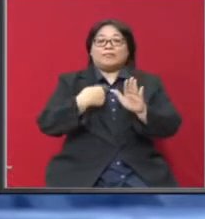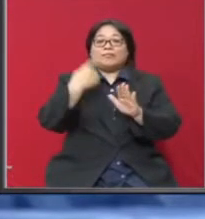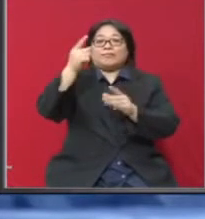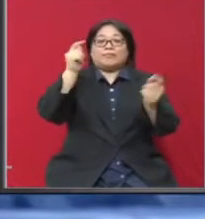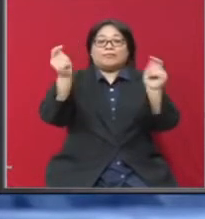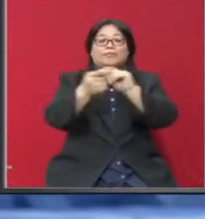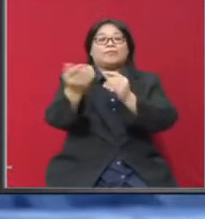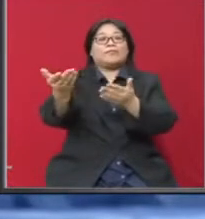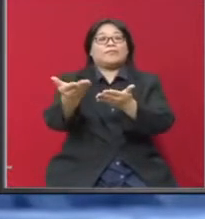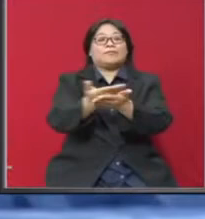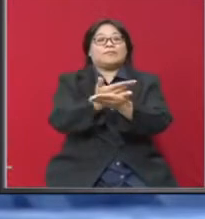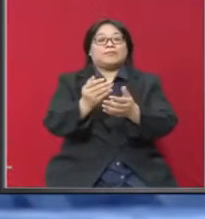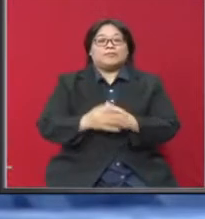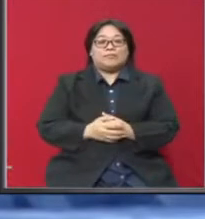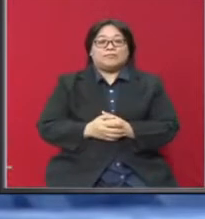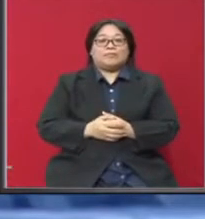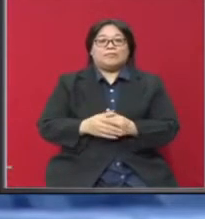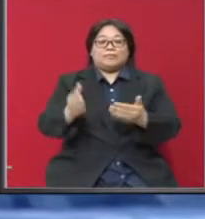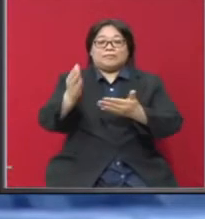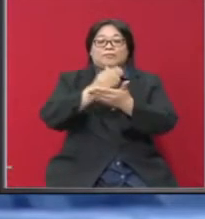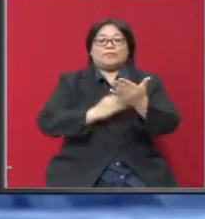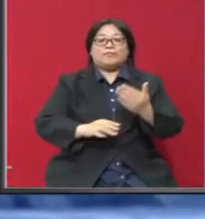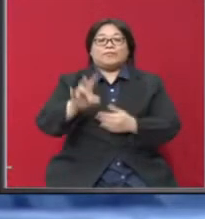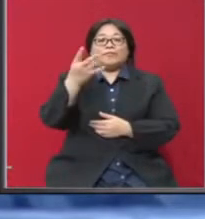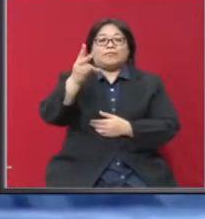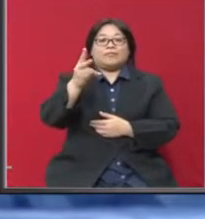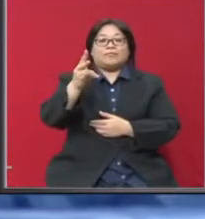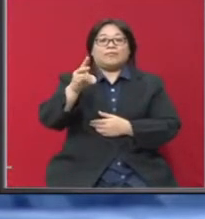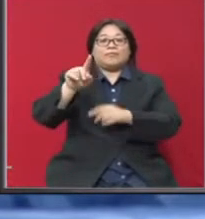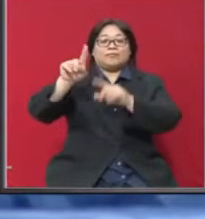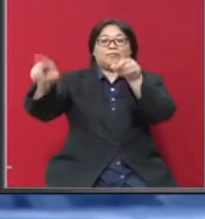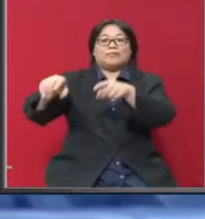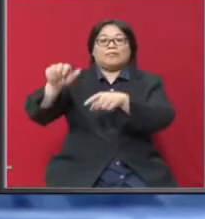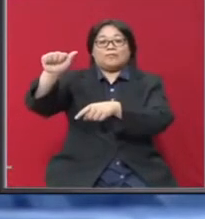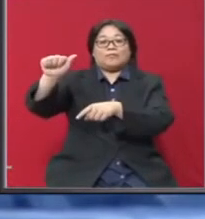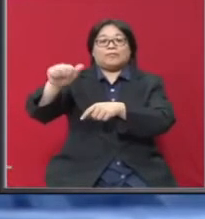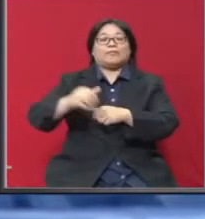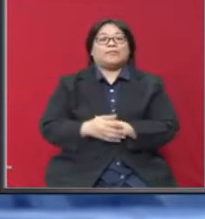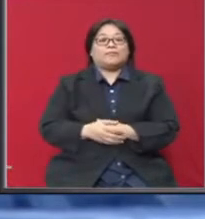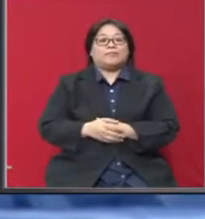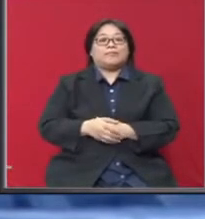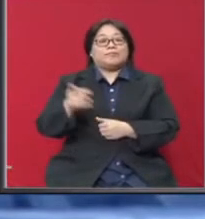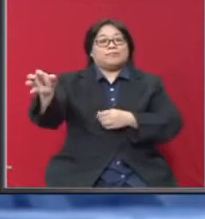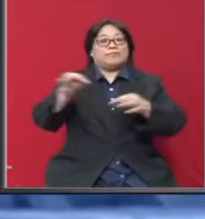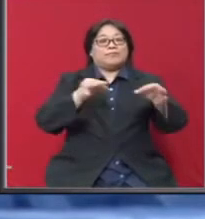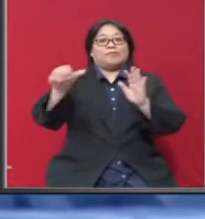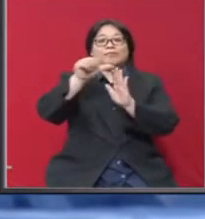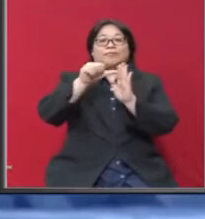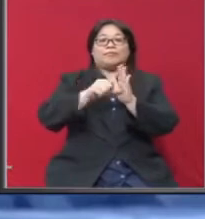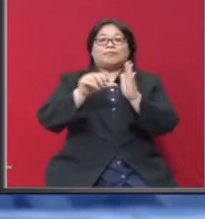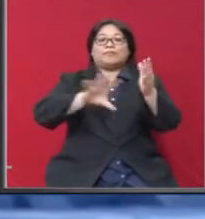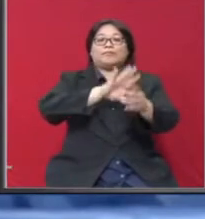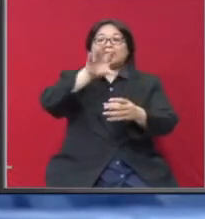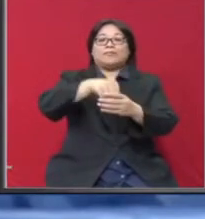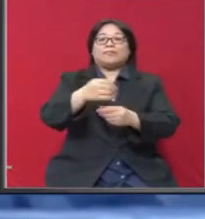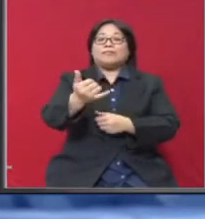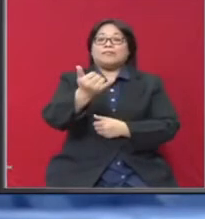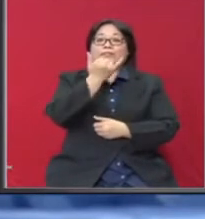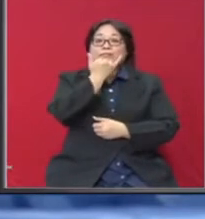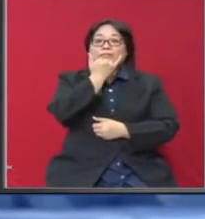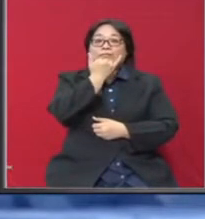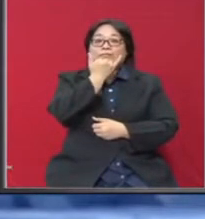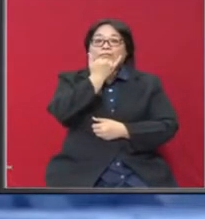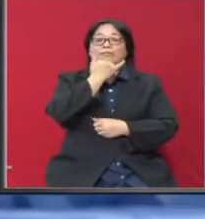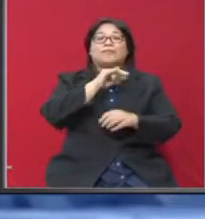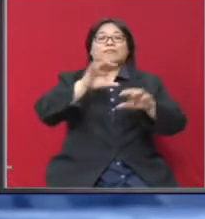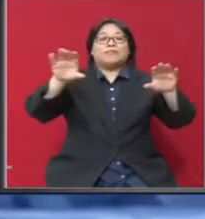satu pindahan baru yaitu Section 17 Capital e-young mana akta ini juga merangkumi kesalahan